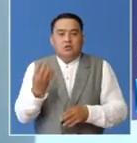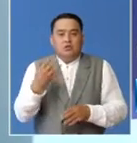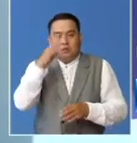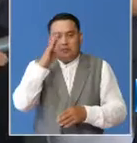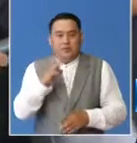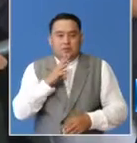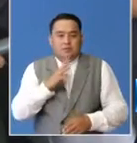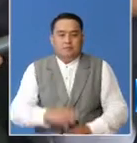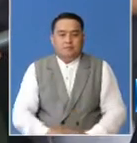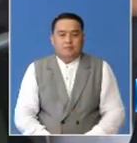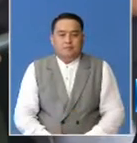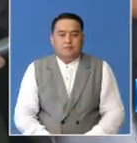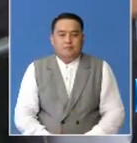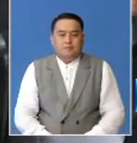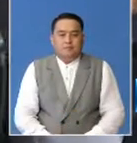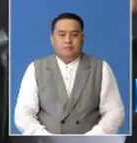месяца.